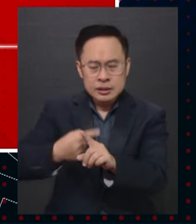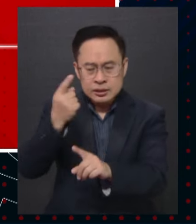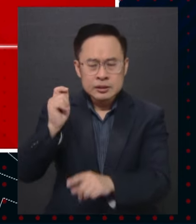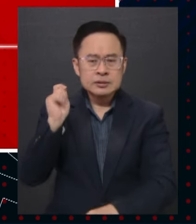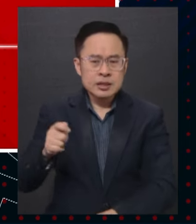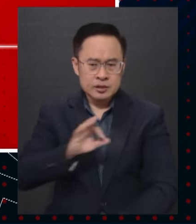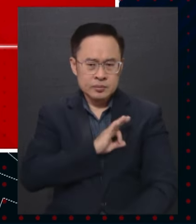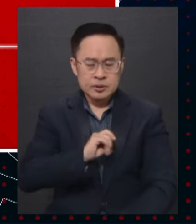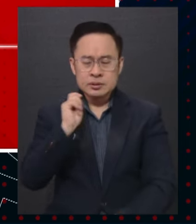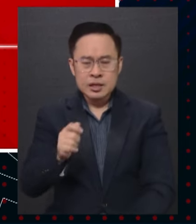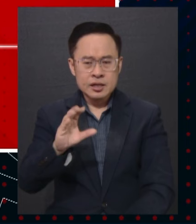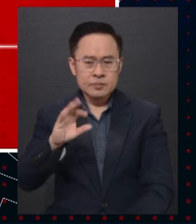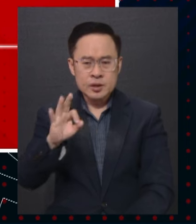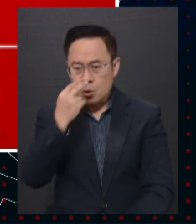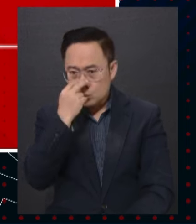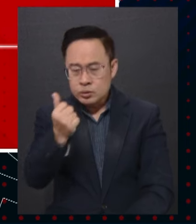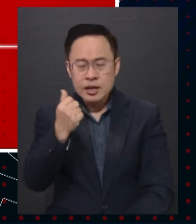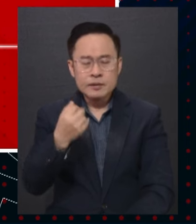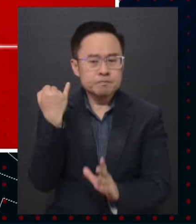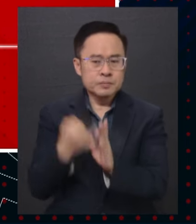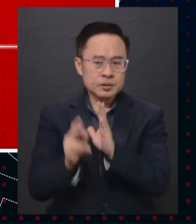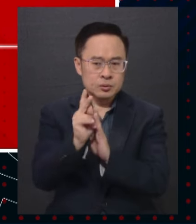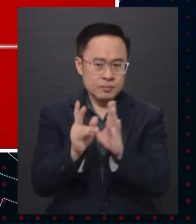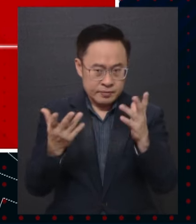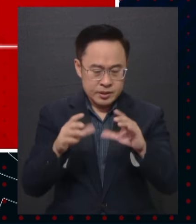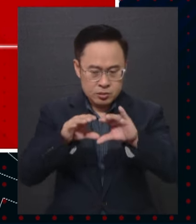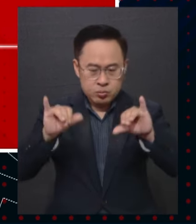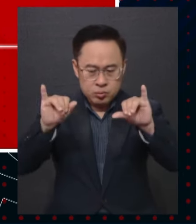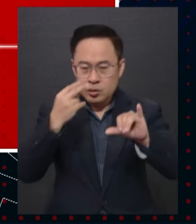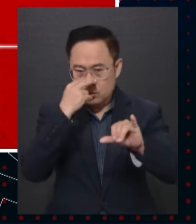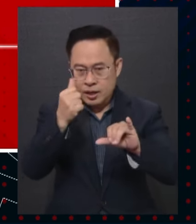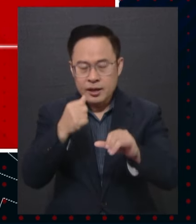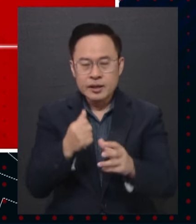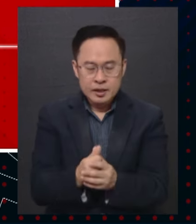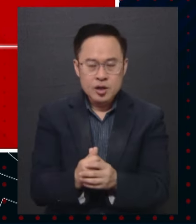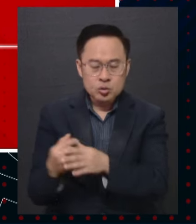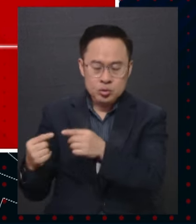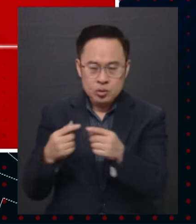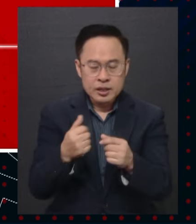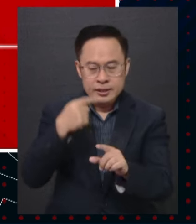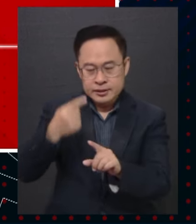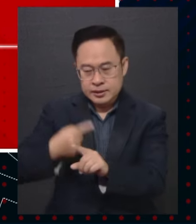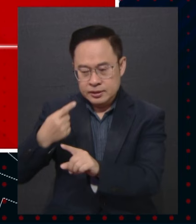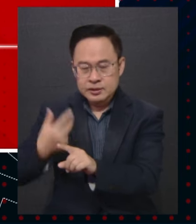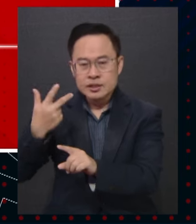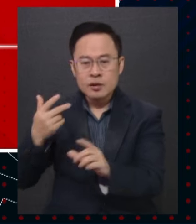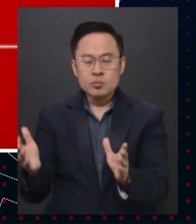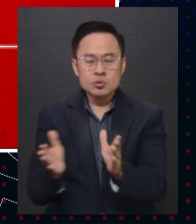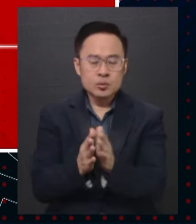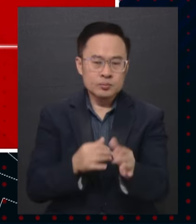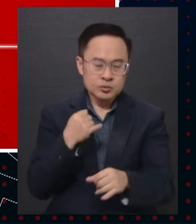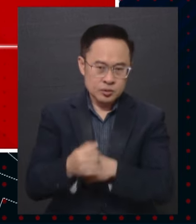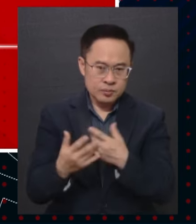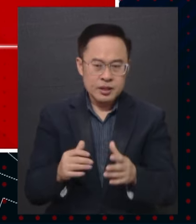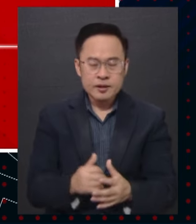ถึง200ได้ดูบอลไทยแบบถูกลิขสิทธิ ์ถูกต้องแล้วได้ไปลุ้นจนถึงนัดสุดท้ายด้วยนะเพราะว่าอย่างที่ให้ดูตารางคะแนนกันว่าตอนนี้เนี่ยเ